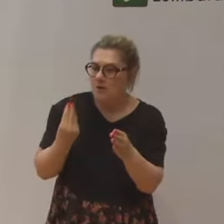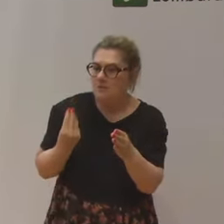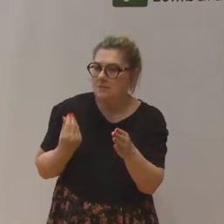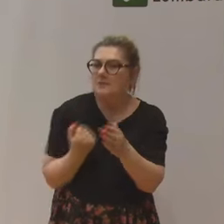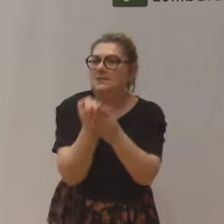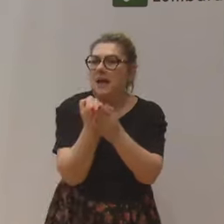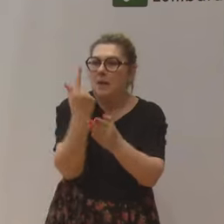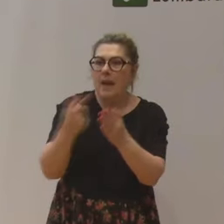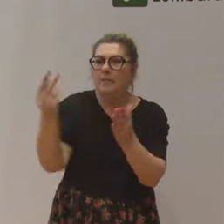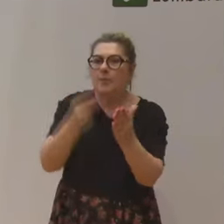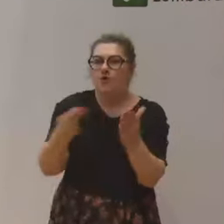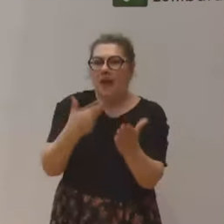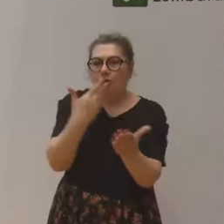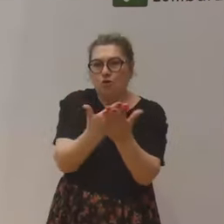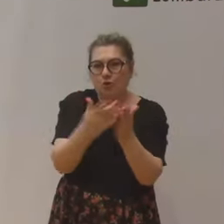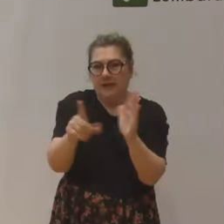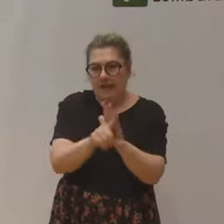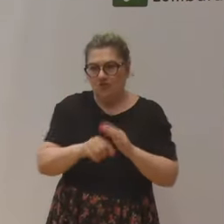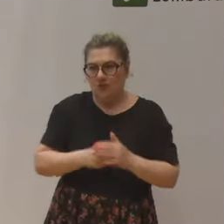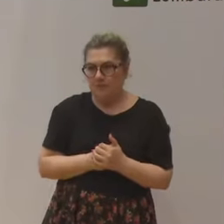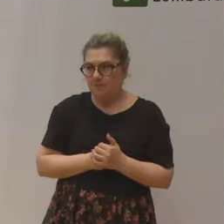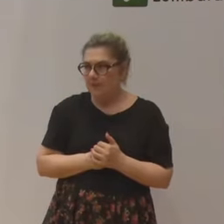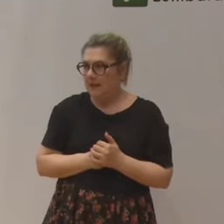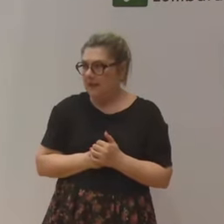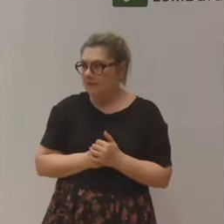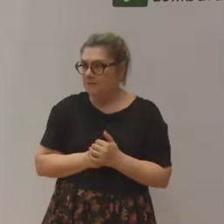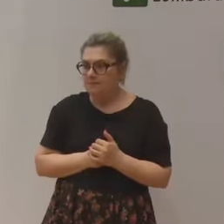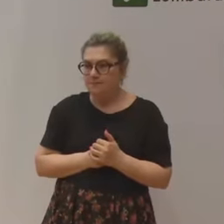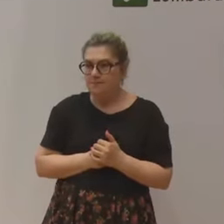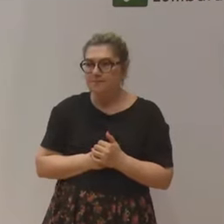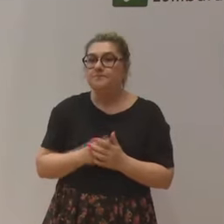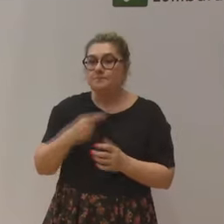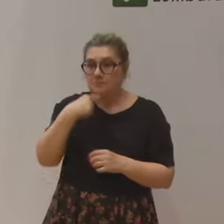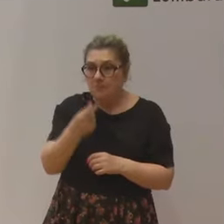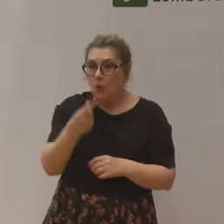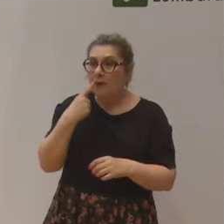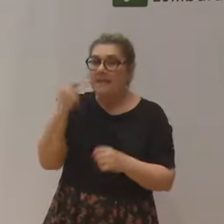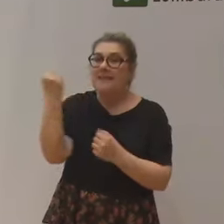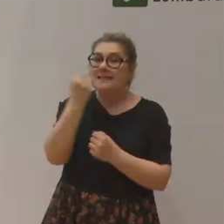nostro progetto di legge. Tenendo conto quindi che la rete dei